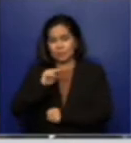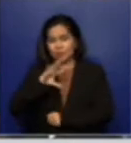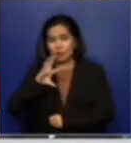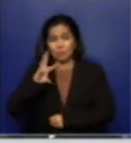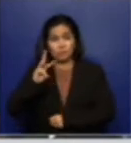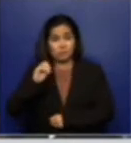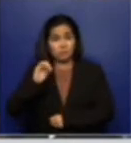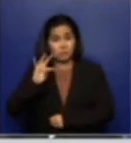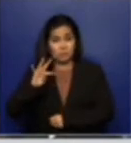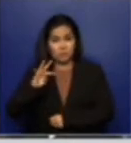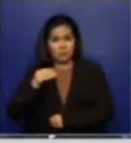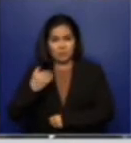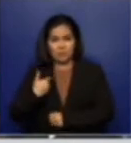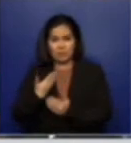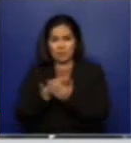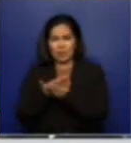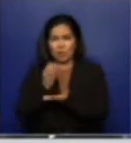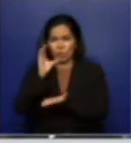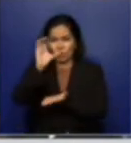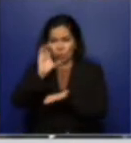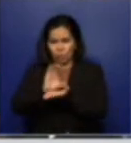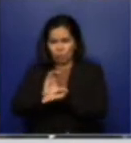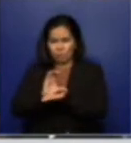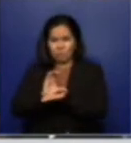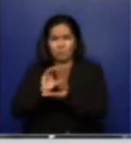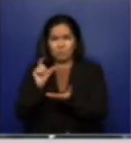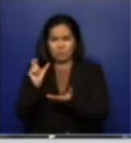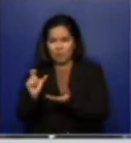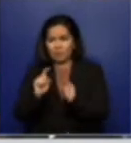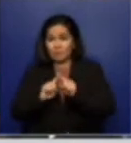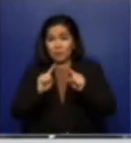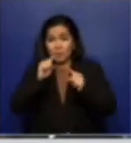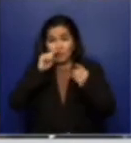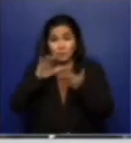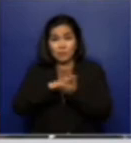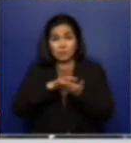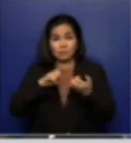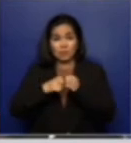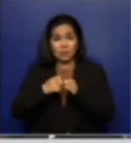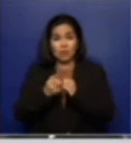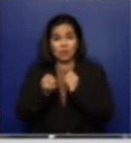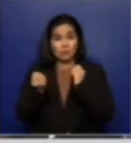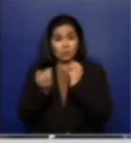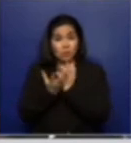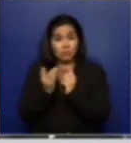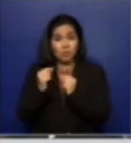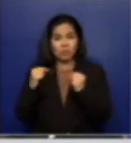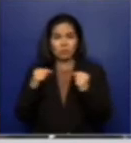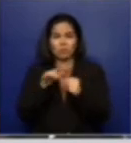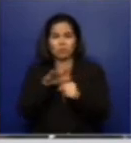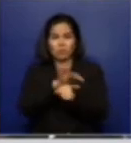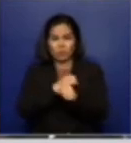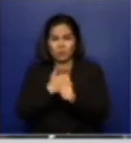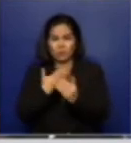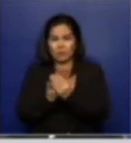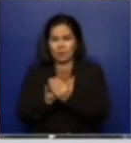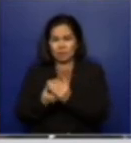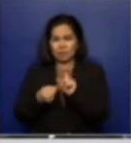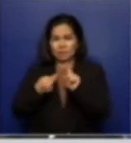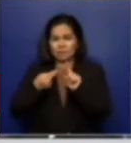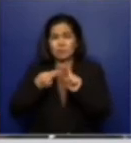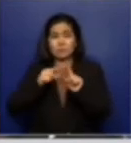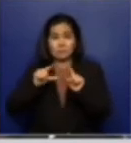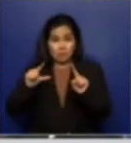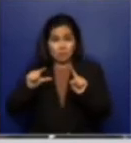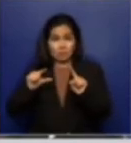2564ก็ยังตั้งอีกนะครับทั้งที่ประเทศอยู่ในสถานการณ์โควิดตั้งไปอีกประมาณ 10,000 กว่าล้านบาทท่